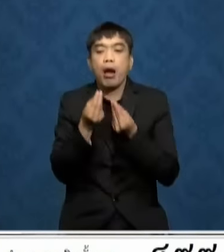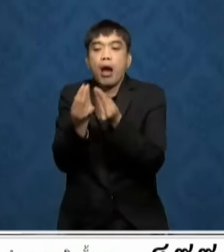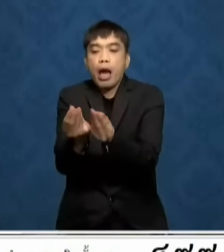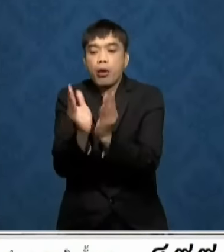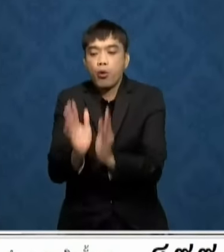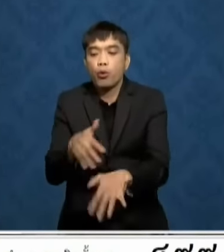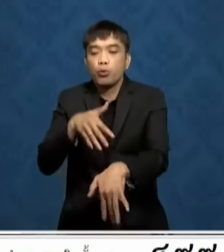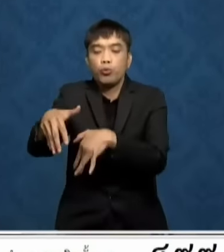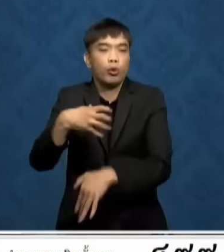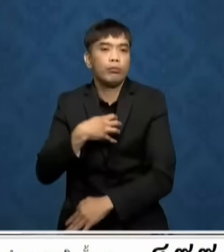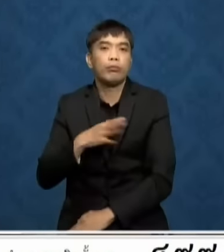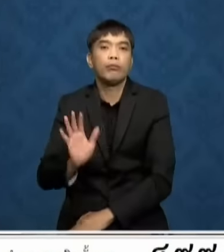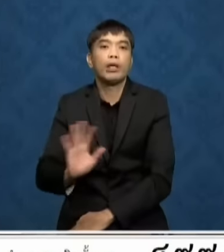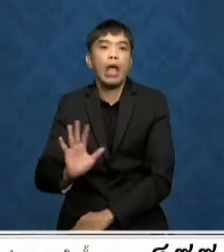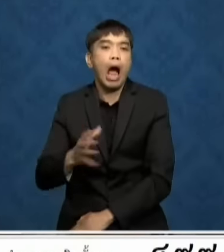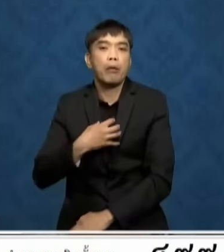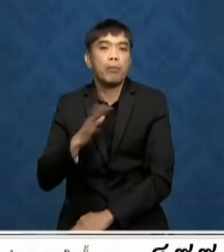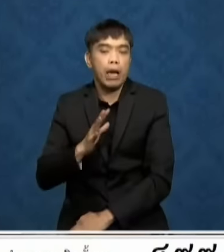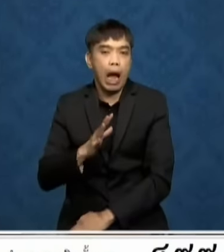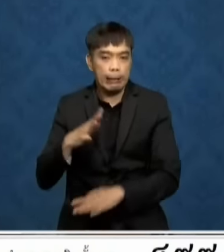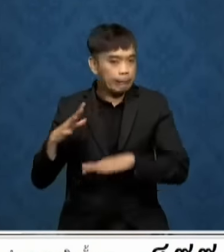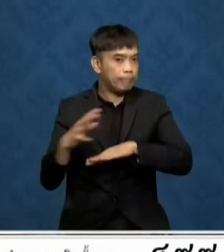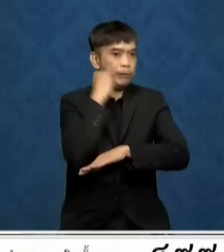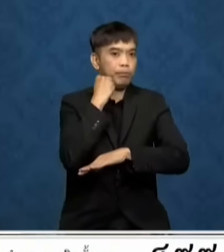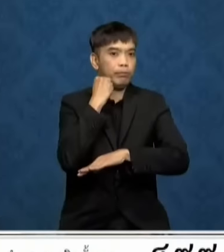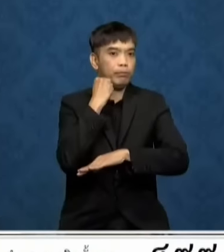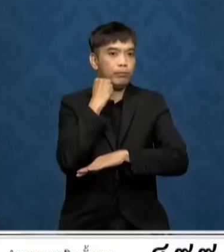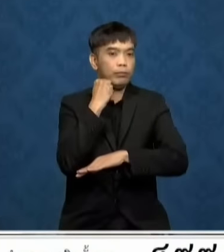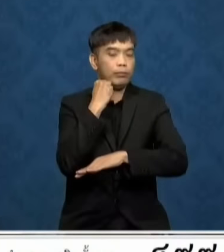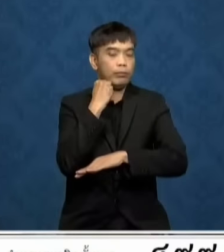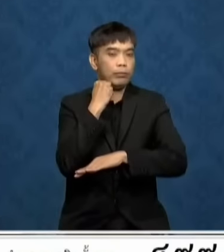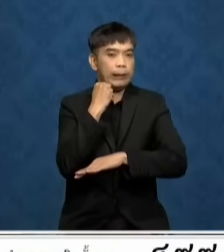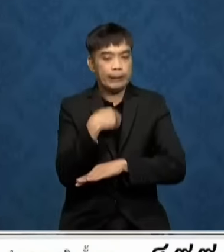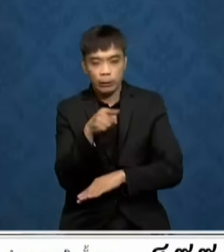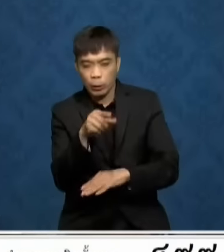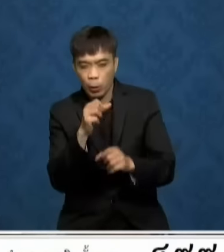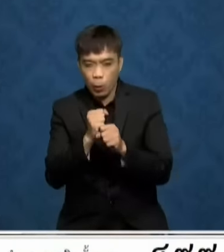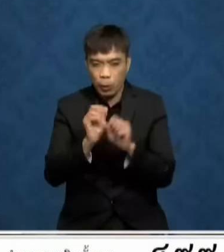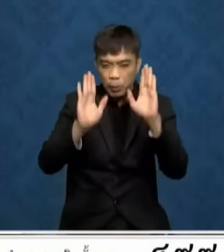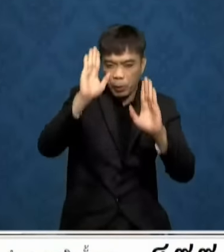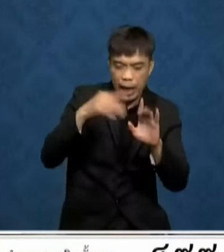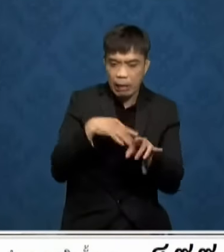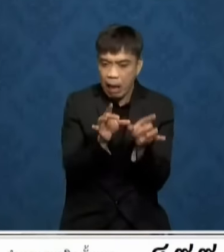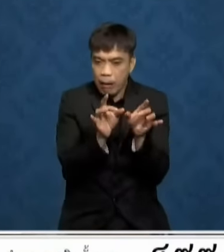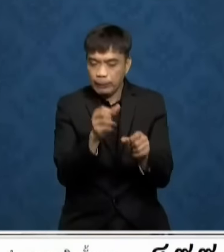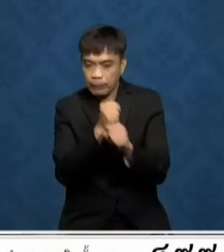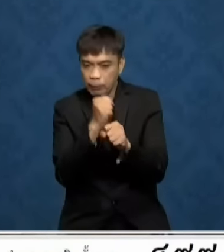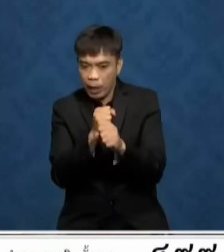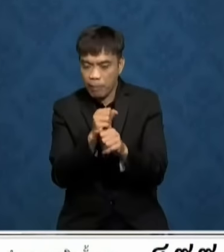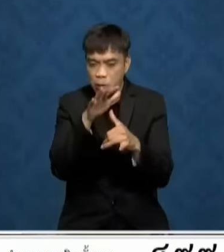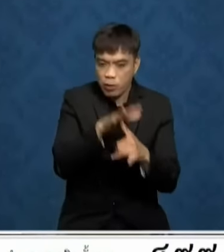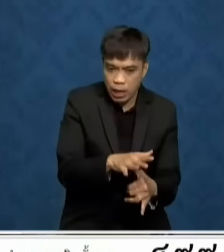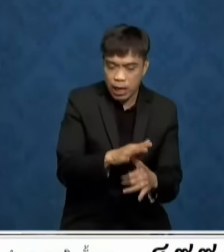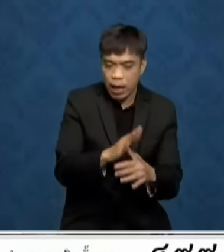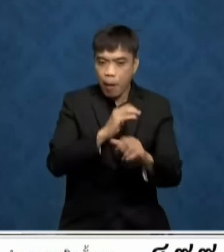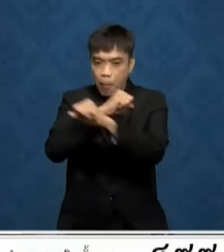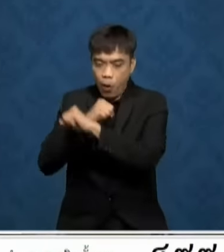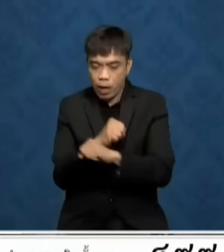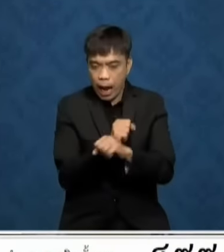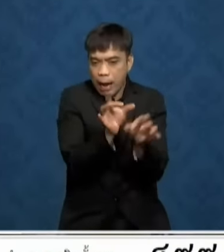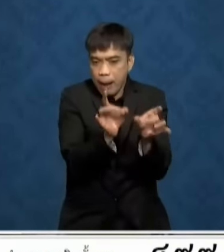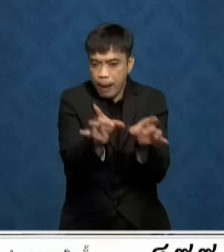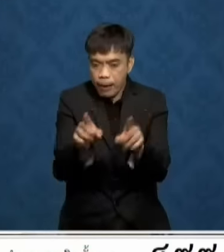ใหม่เนี่ยกำลังจะก้าวขาเติบโตผู้มีอำนาจเดิมเหล่านี้ก็จะสกัดขัดขวางทุกวิถีทางเสมอตั้งแต่การขยับประชาธิปไตยด้วยการนำ